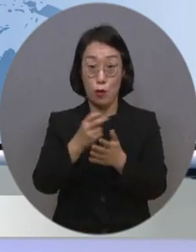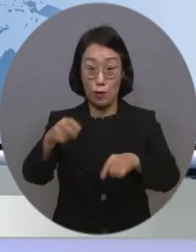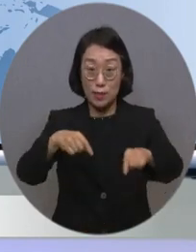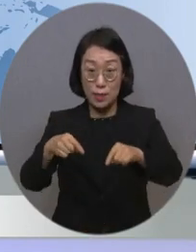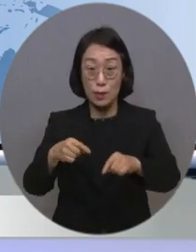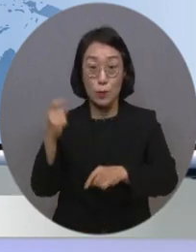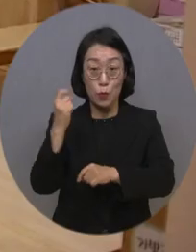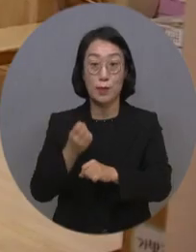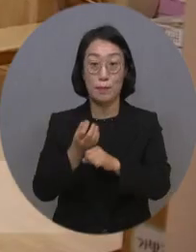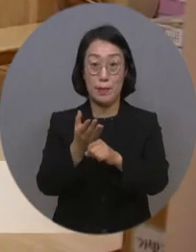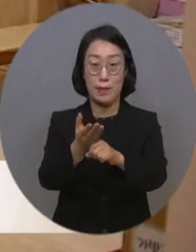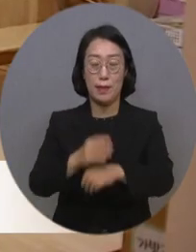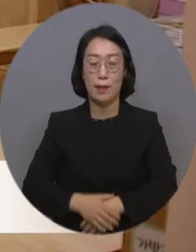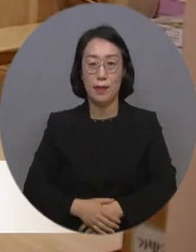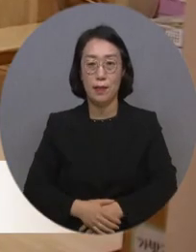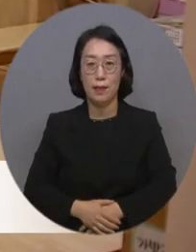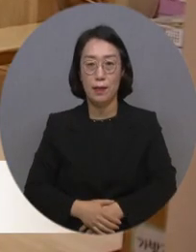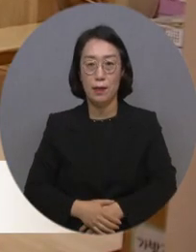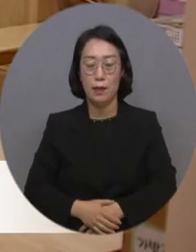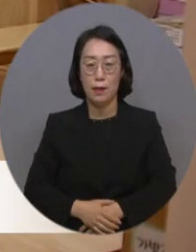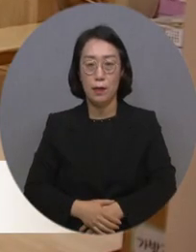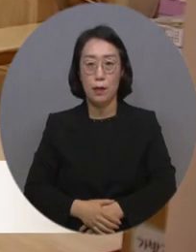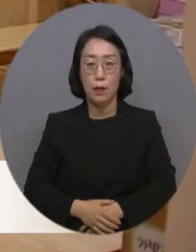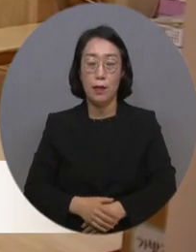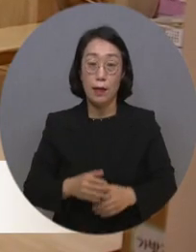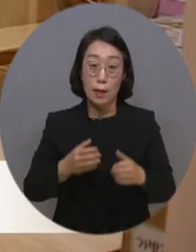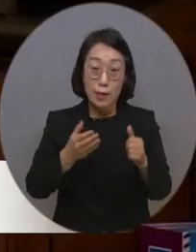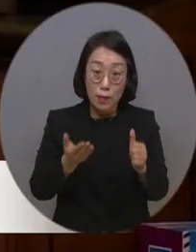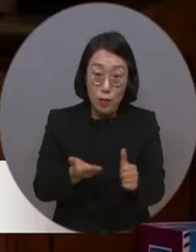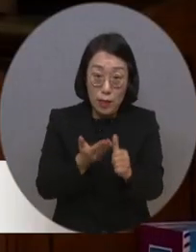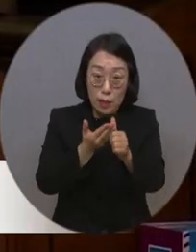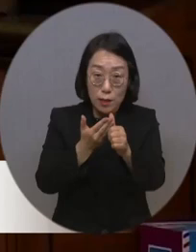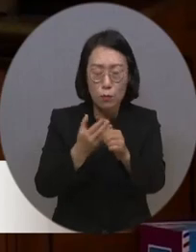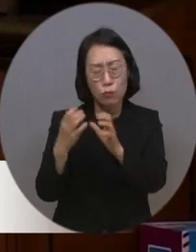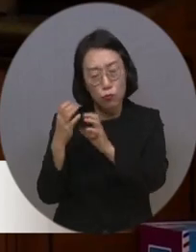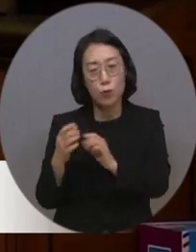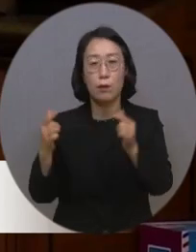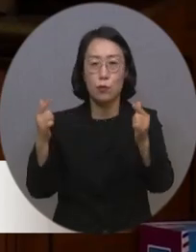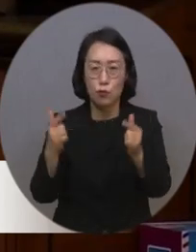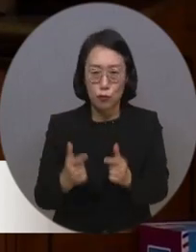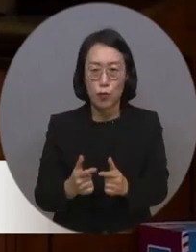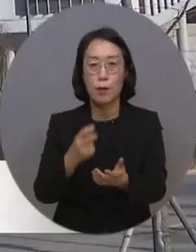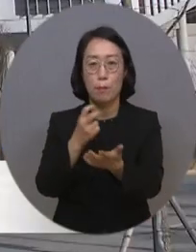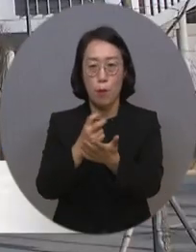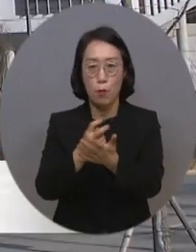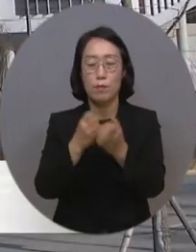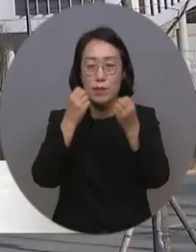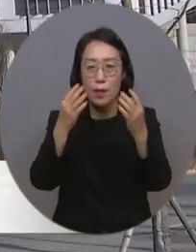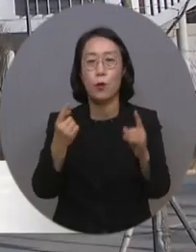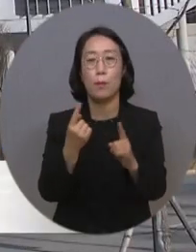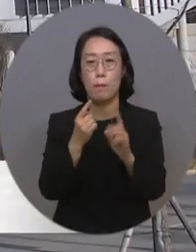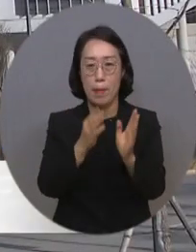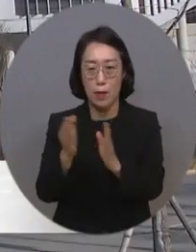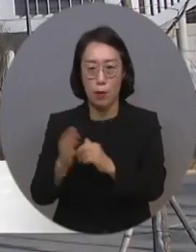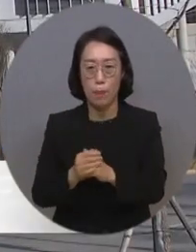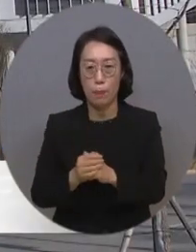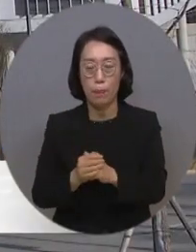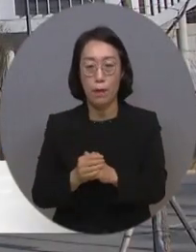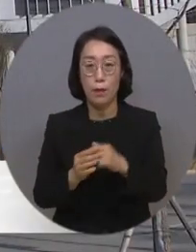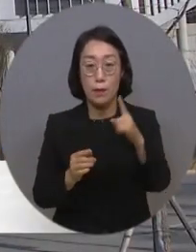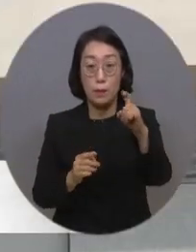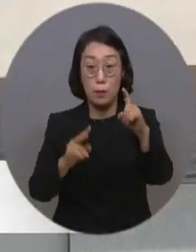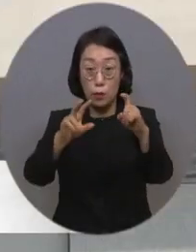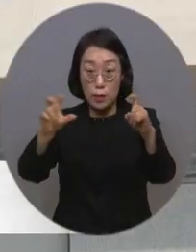만나보겠습니다. 정부가 양육자의 부담을 완화하기 위한 정책 추진에 나섭니다. 보건복지부는 지난 11월